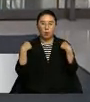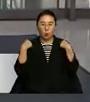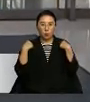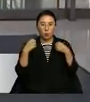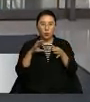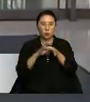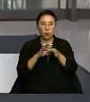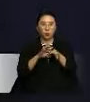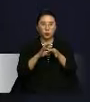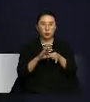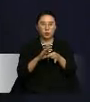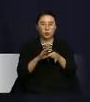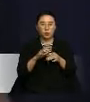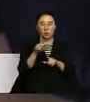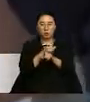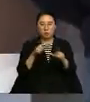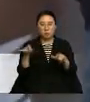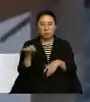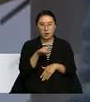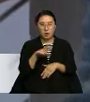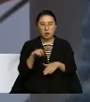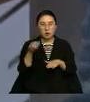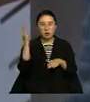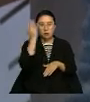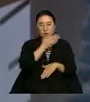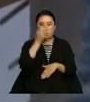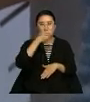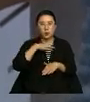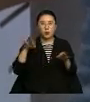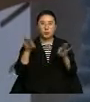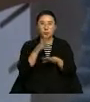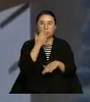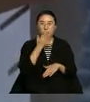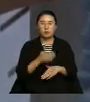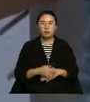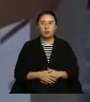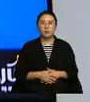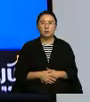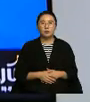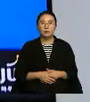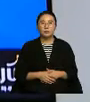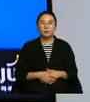등을 통해 옮겨질 수 있는 각종 세균과 바이러스를 효과적으로 차단할 수 있습니다.